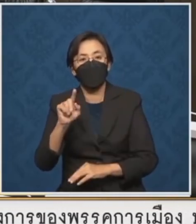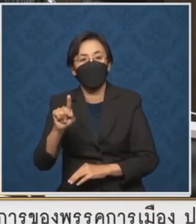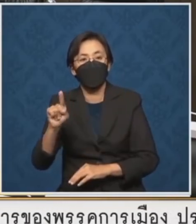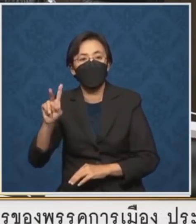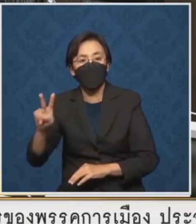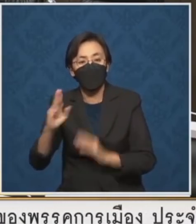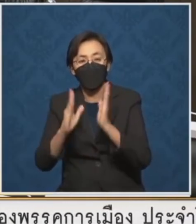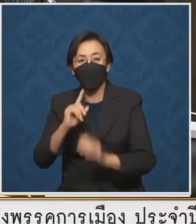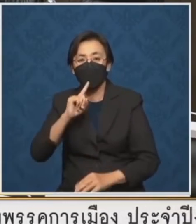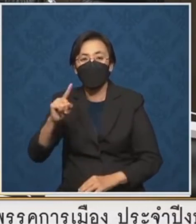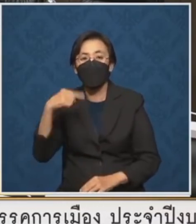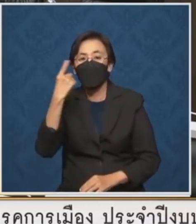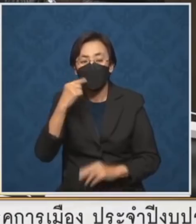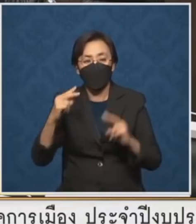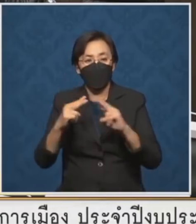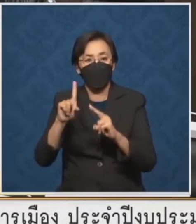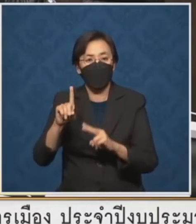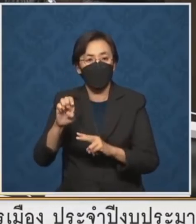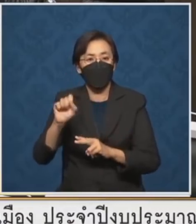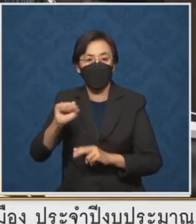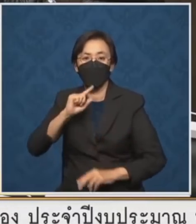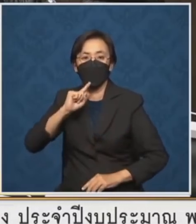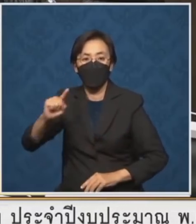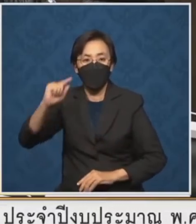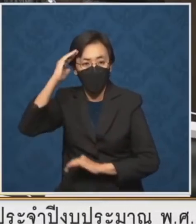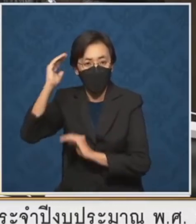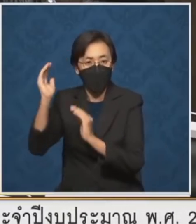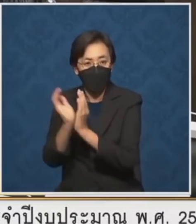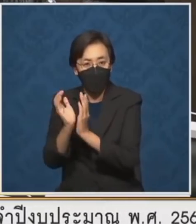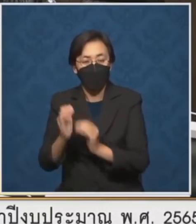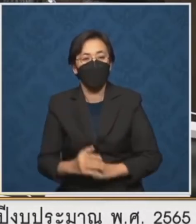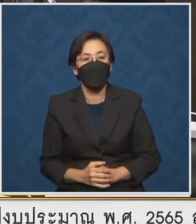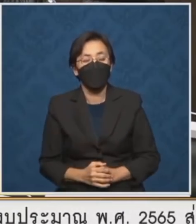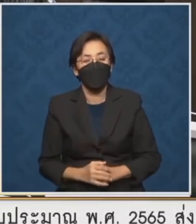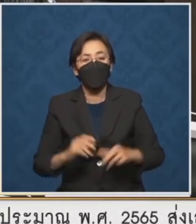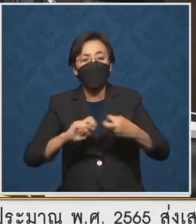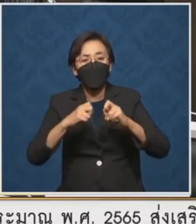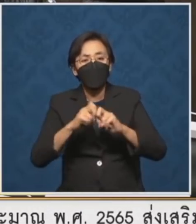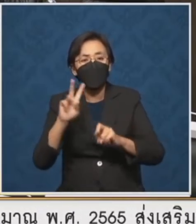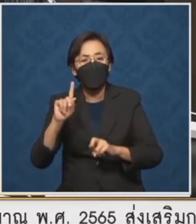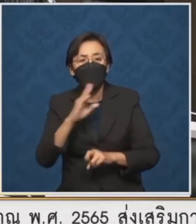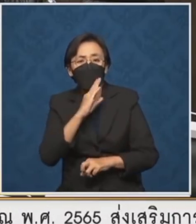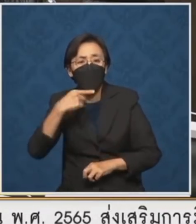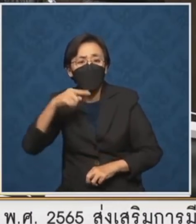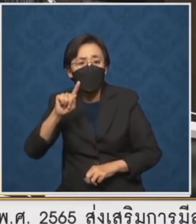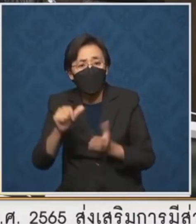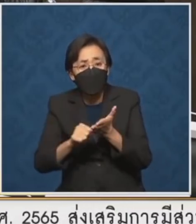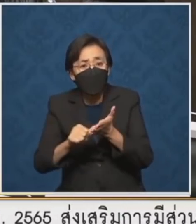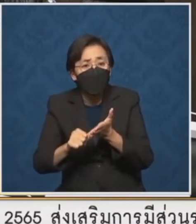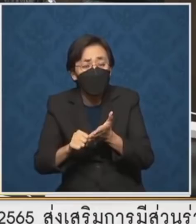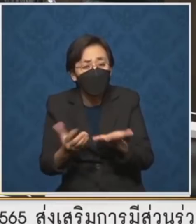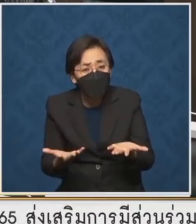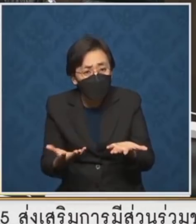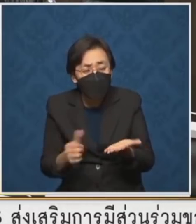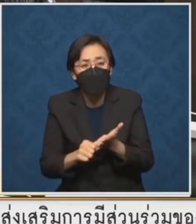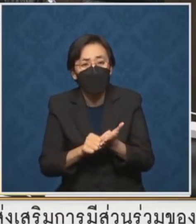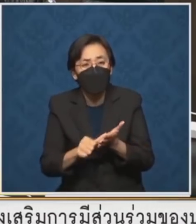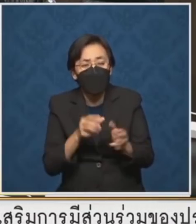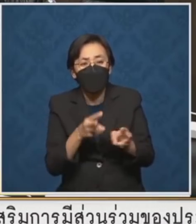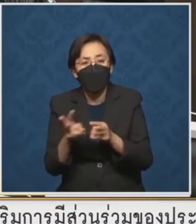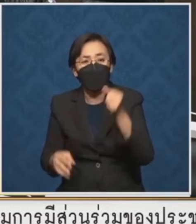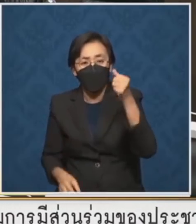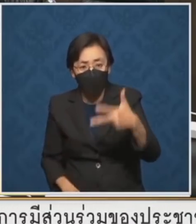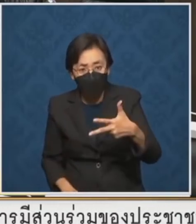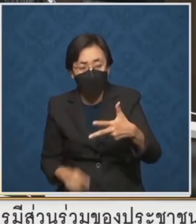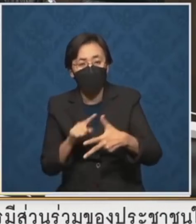จ้งความคือกระทรวงดิจิทัลโดยตรงปัญหาข่าวปลอมที่บอกว่าจะแก้ก็แก้ด้วยแค่3วิธีครับ